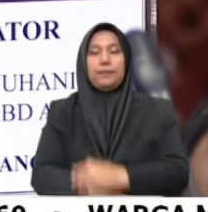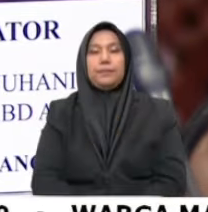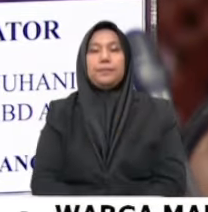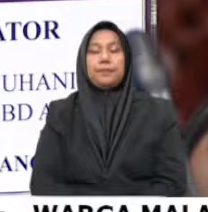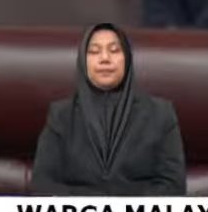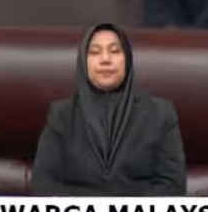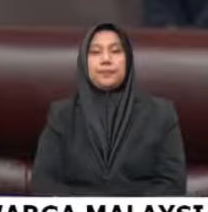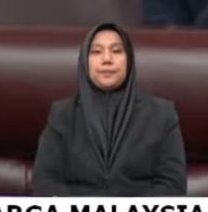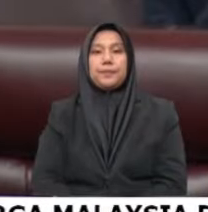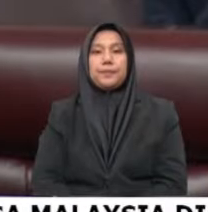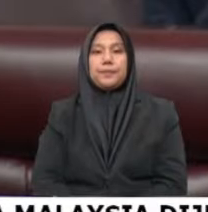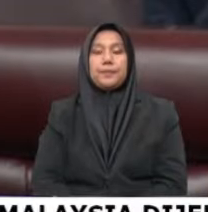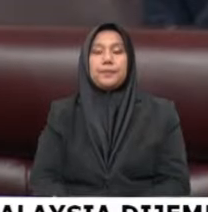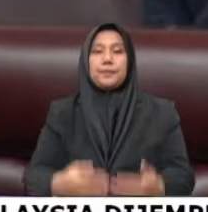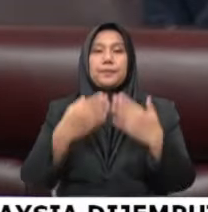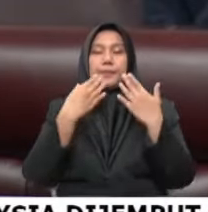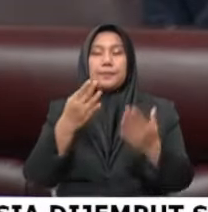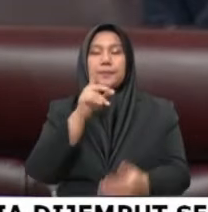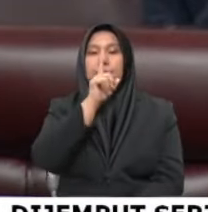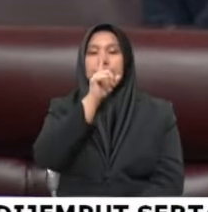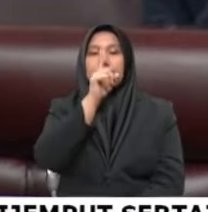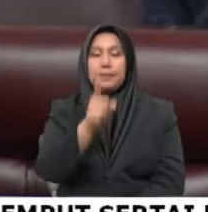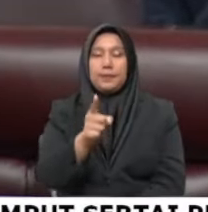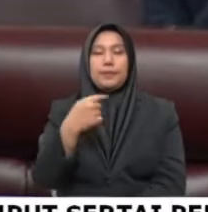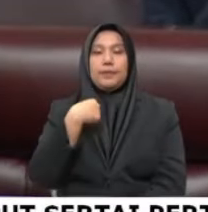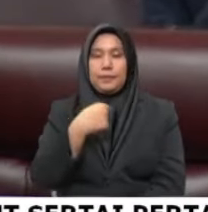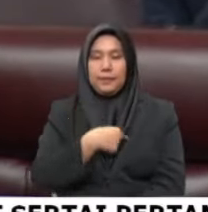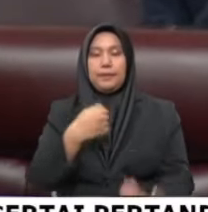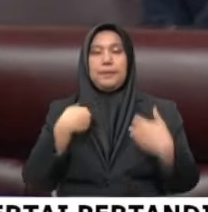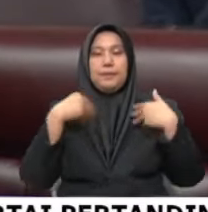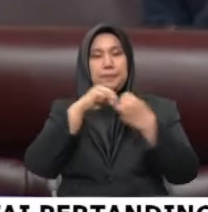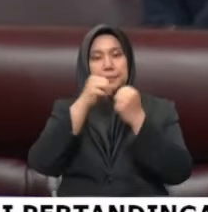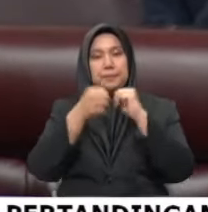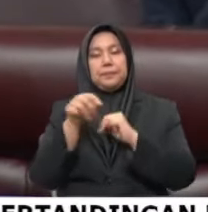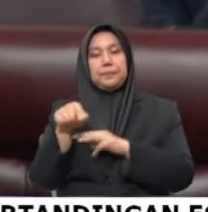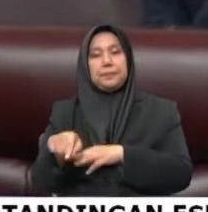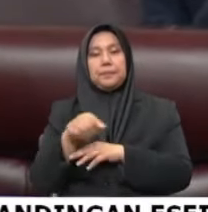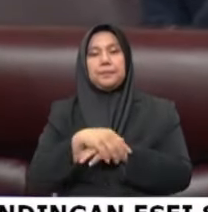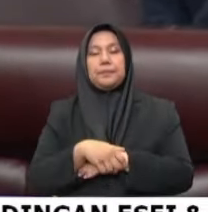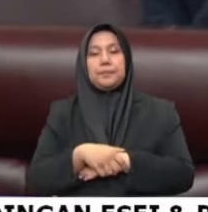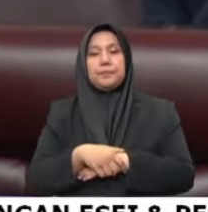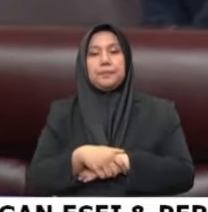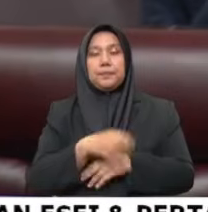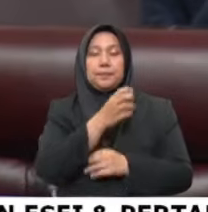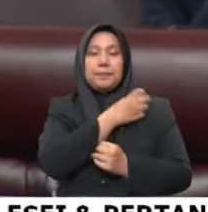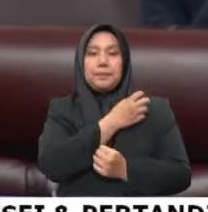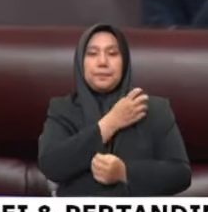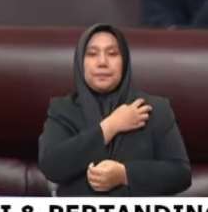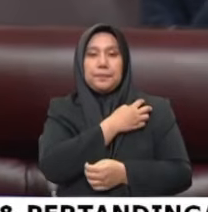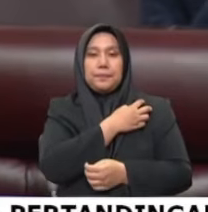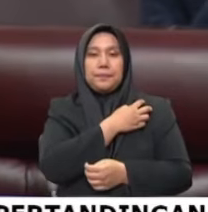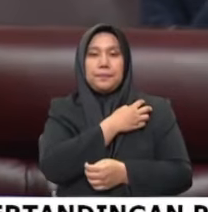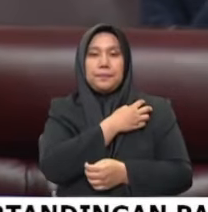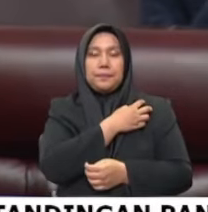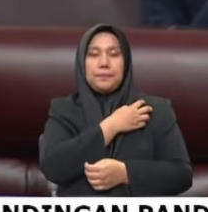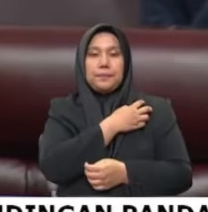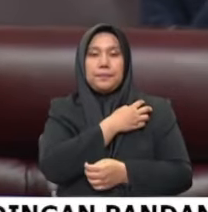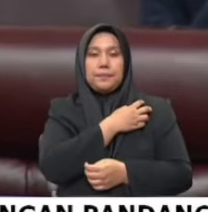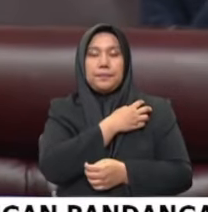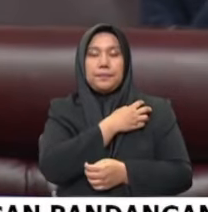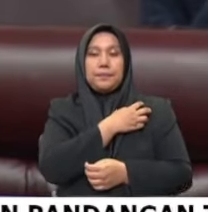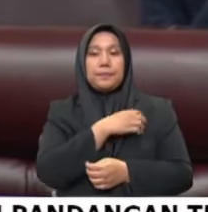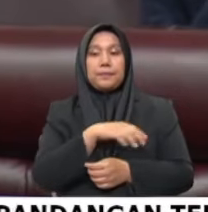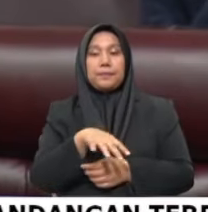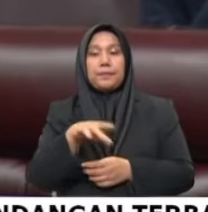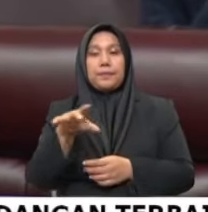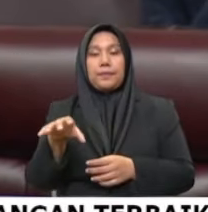Terima kasih Yang Berhormat Senator. Sememangnya kita berdepan dengan pegawai-pegawai yang mengambil keputusan untuk keluar